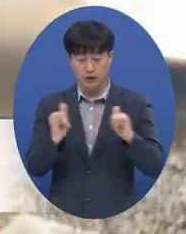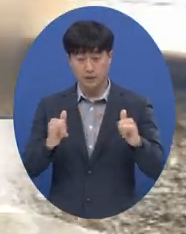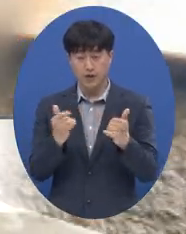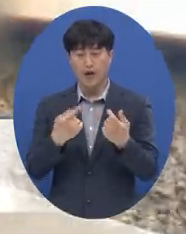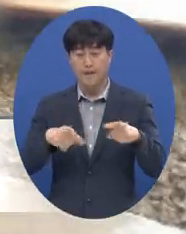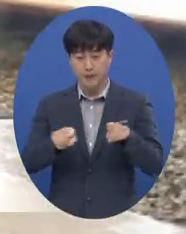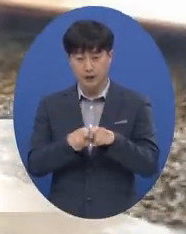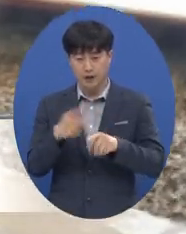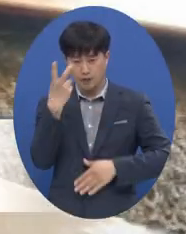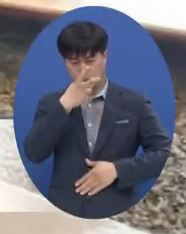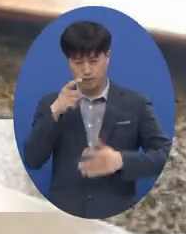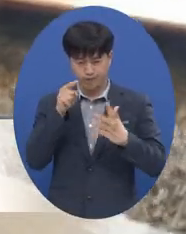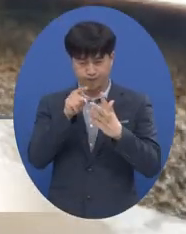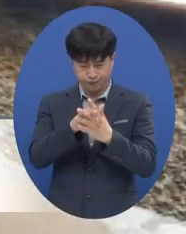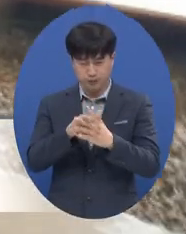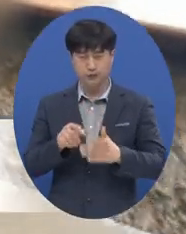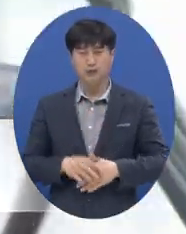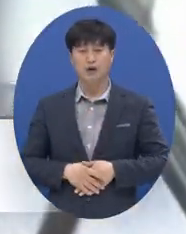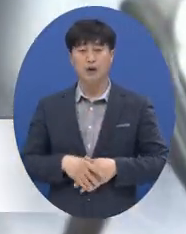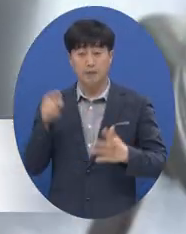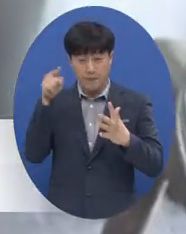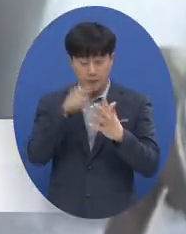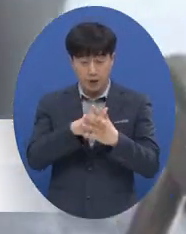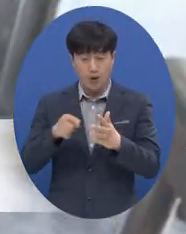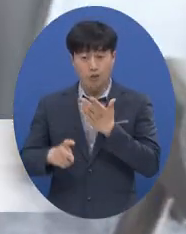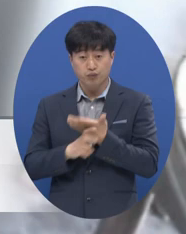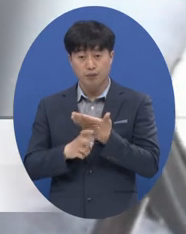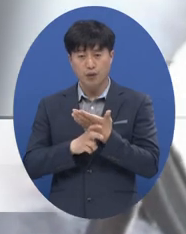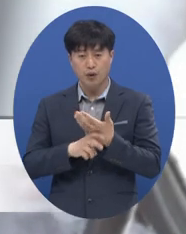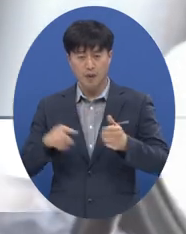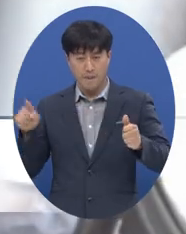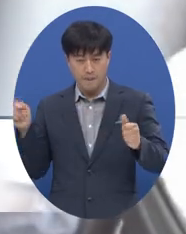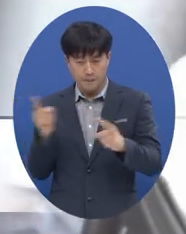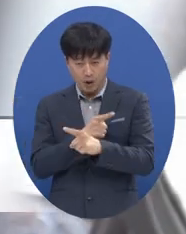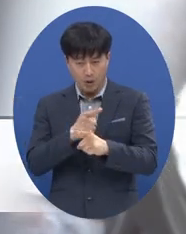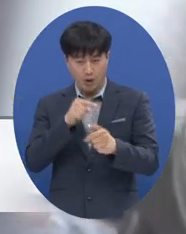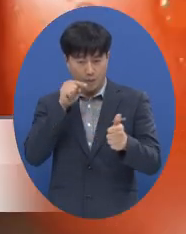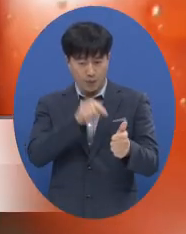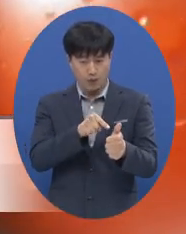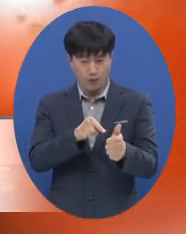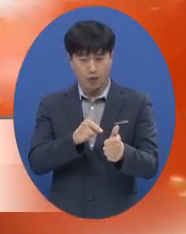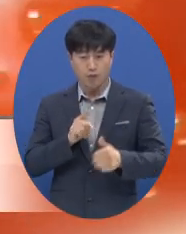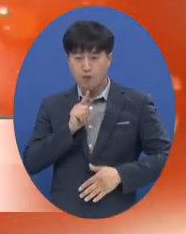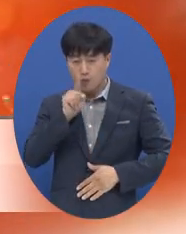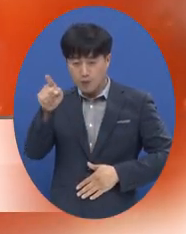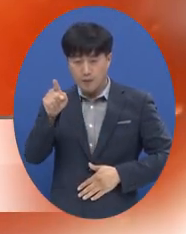인력으로 꾸려진 합동 단속팀이 점검합니다. 적발된 불법 행위는 시정 명령과